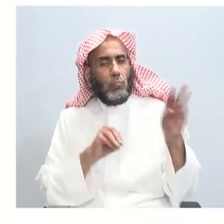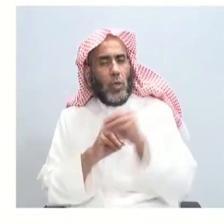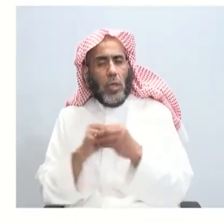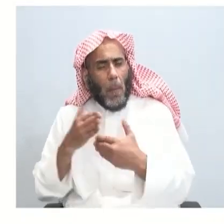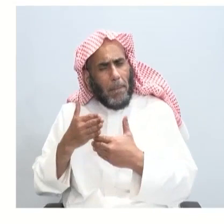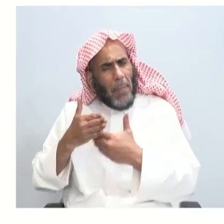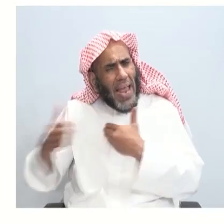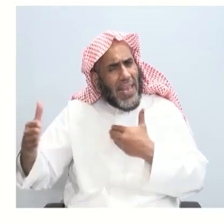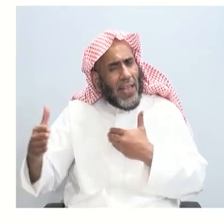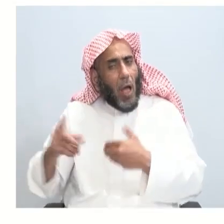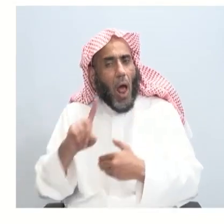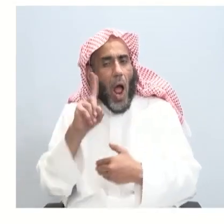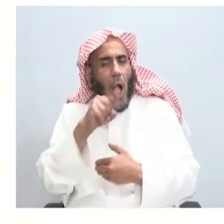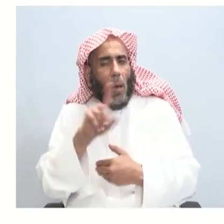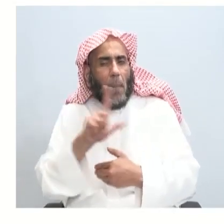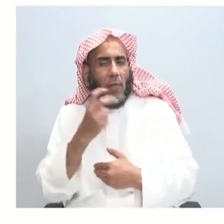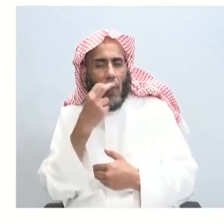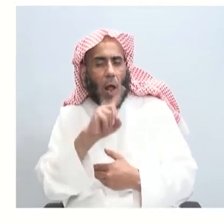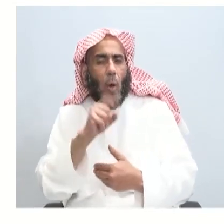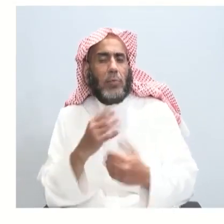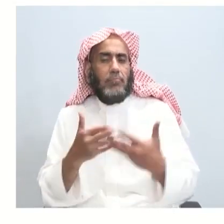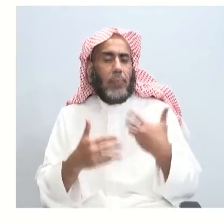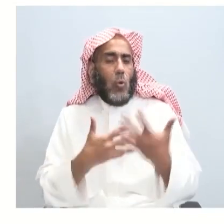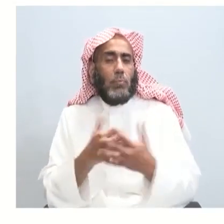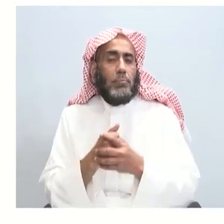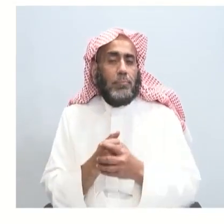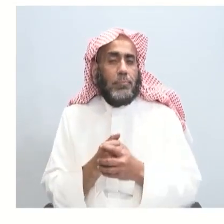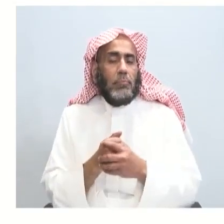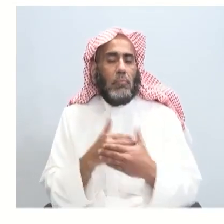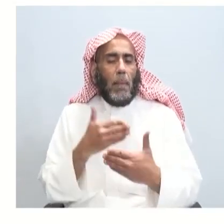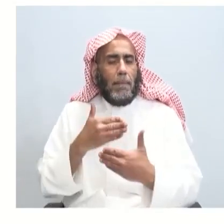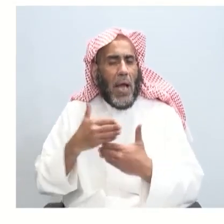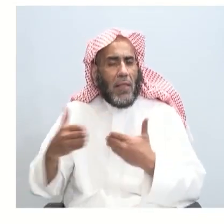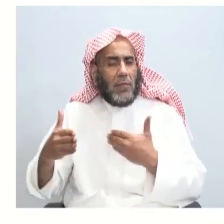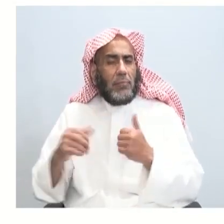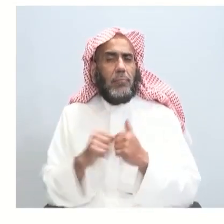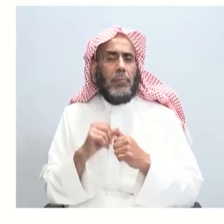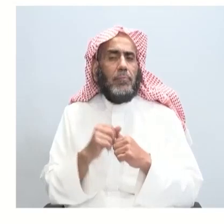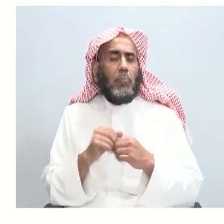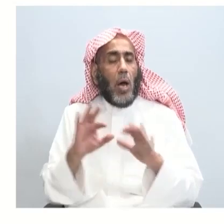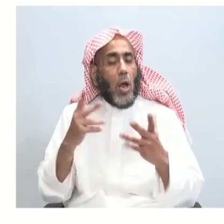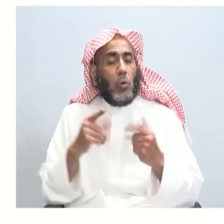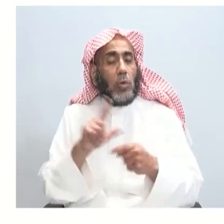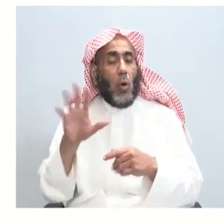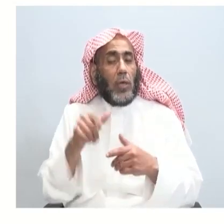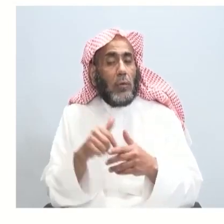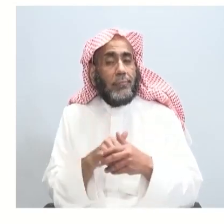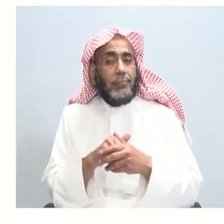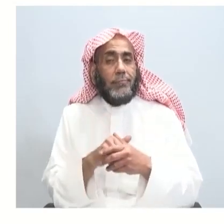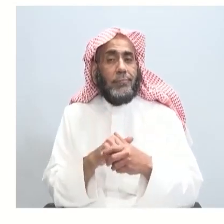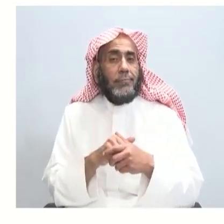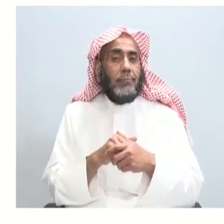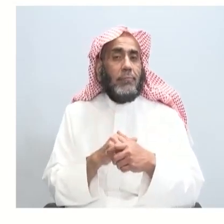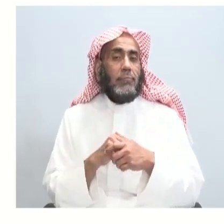بانفس عن اللحن ط نات بانفس عن عن اللحن ما رايكم صحيح ام